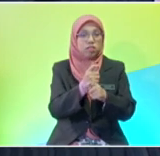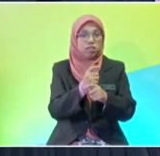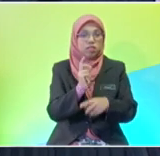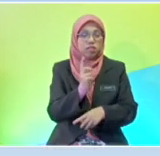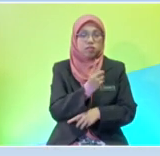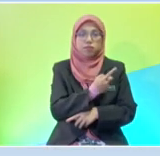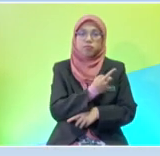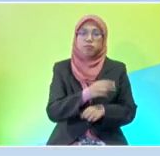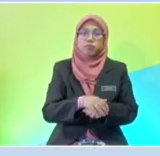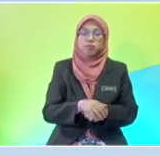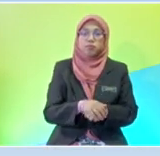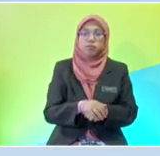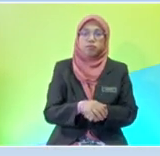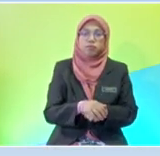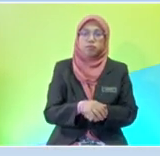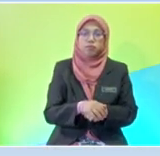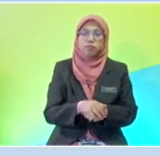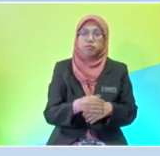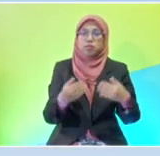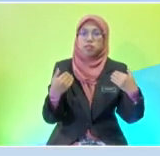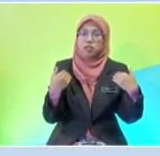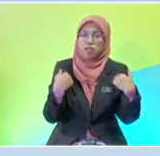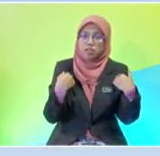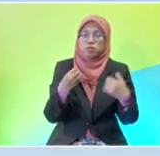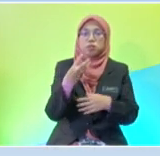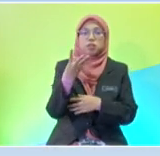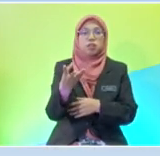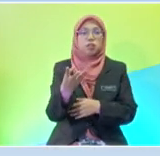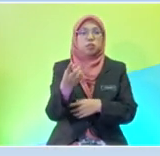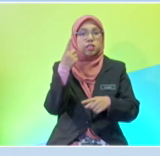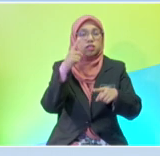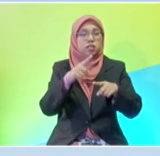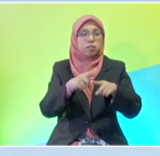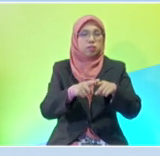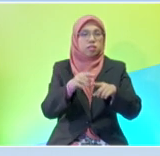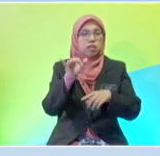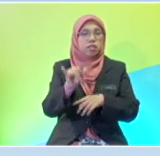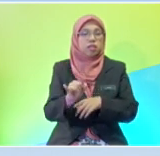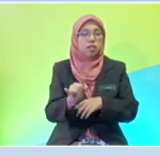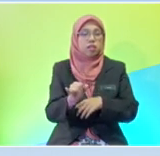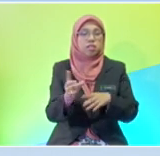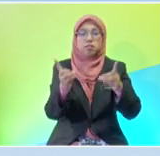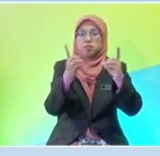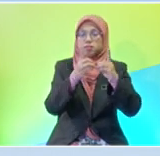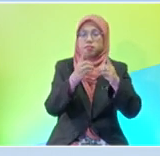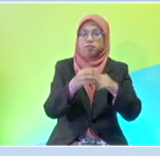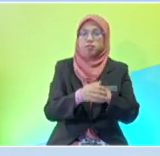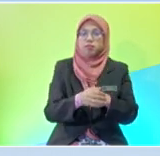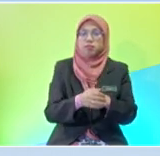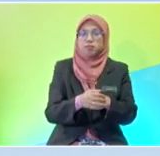berikut adalah beberapa kesilapan yang ditemui setelah image